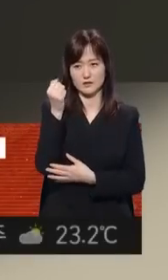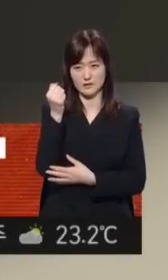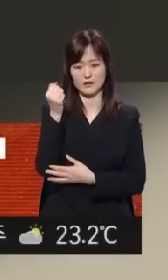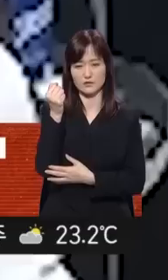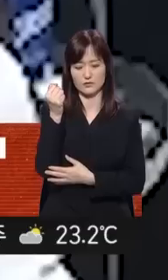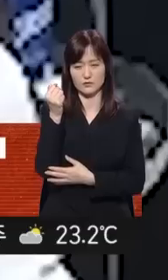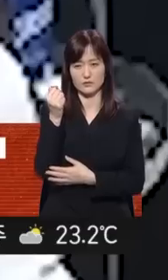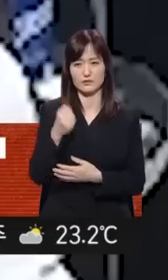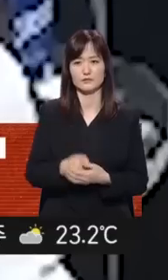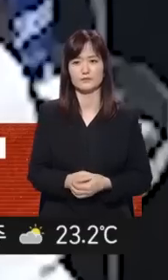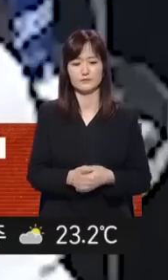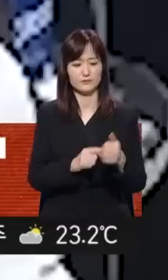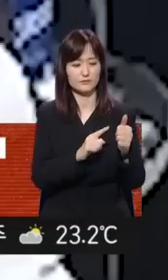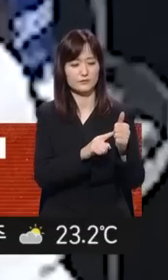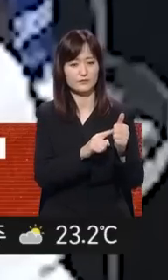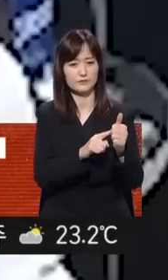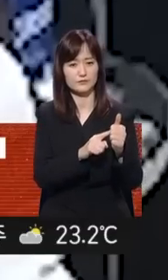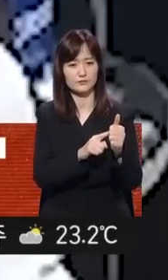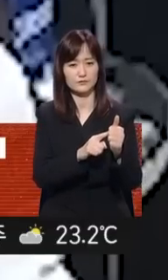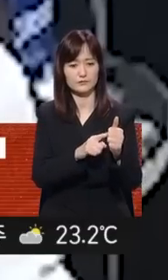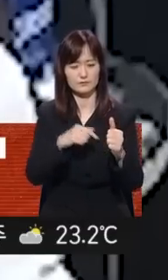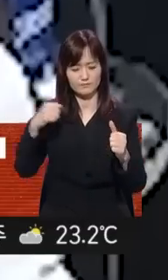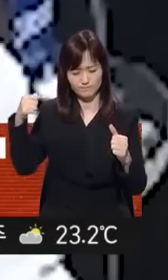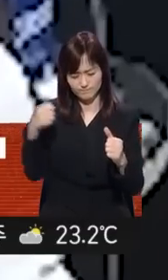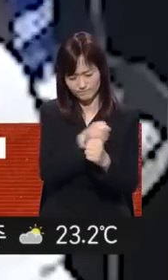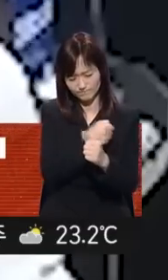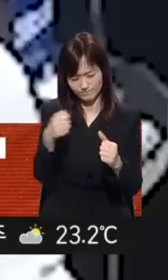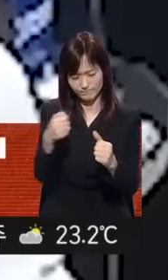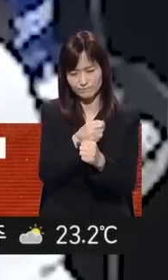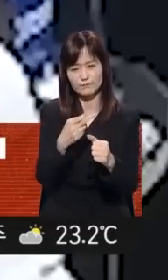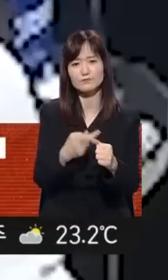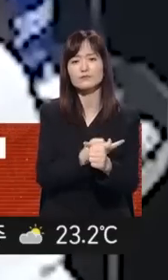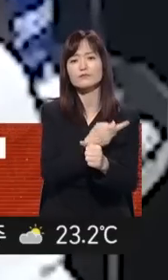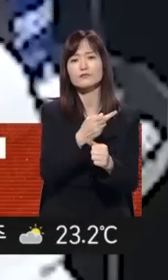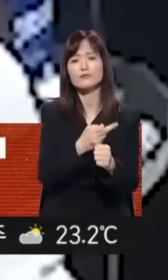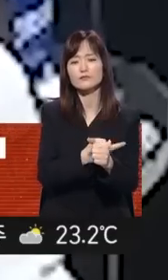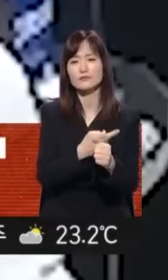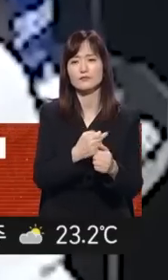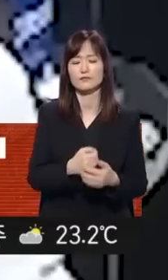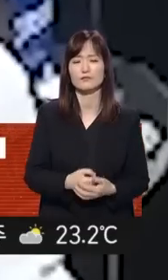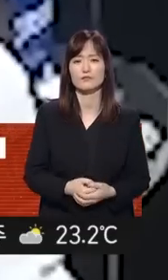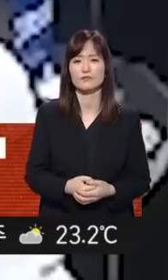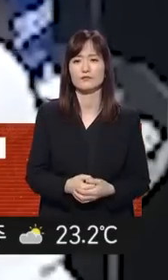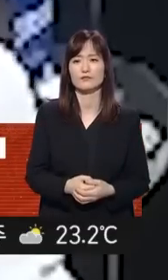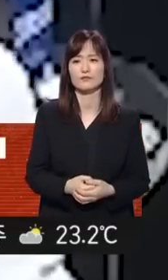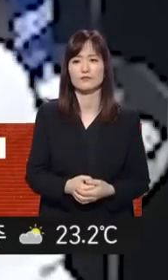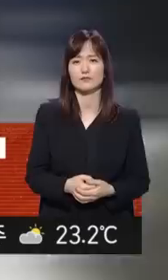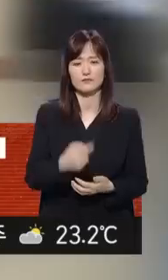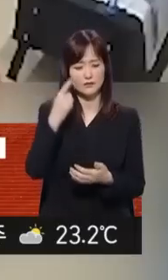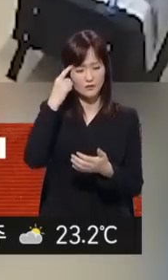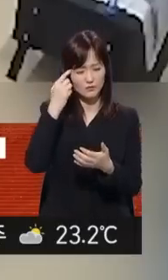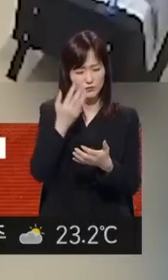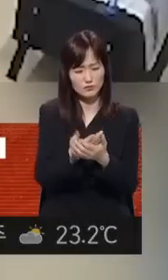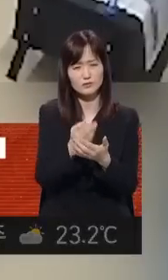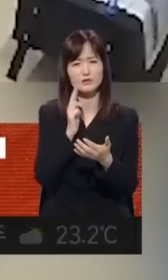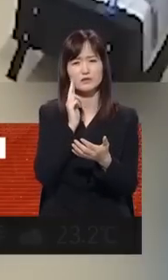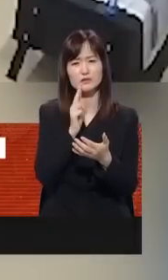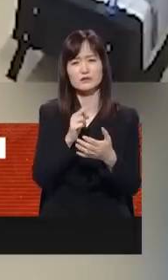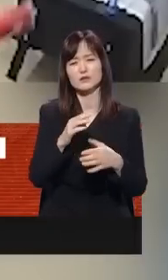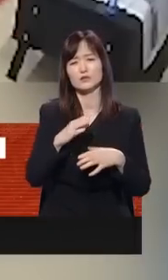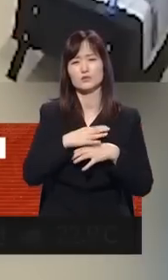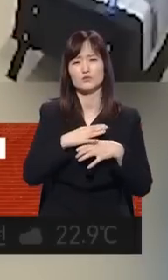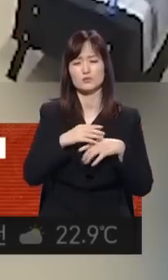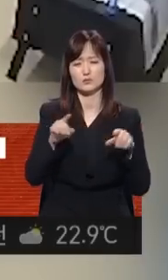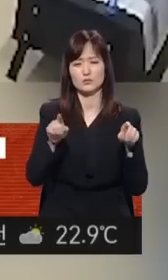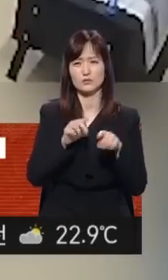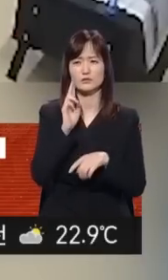흉기와 동기를 들고 와서 굉장히 12시간 폭행을 했다면 당사자들 입장에선 그 충격은 상상할 수 없는 그 공포는 상상할 수